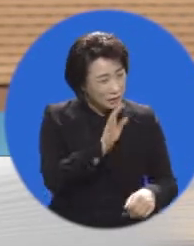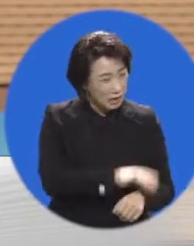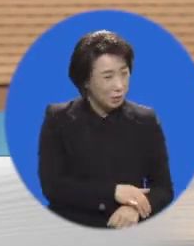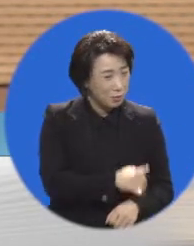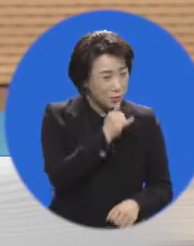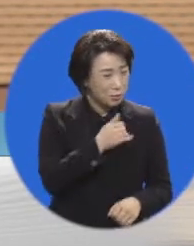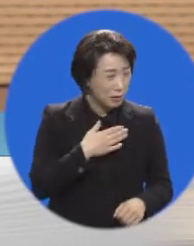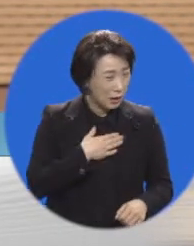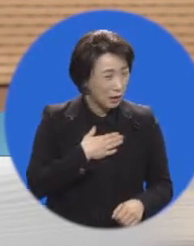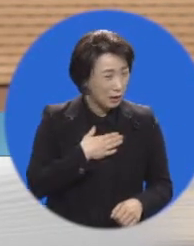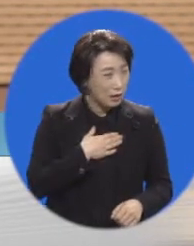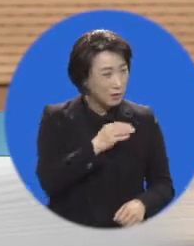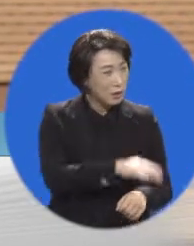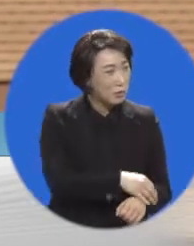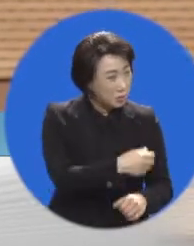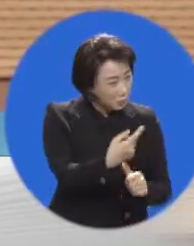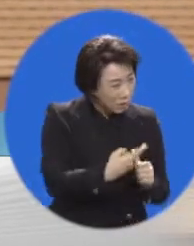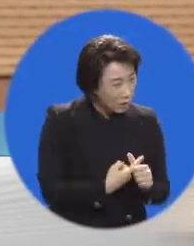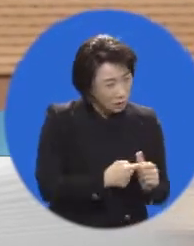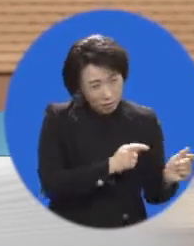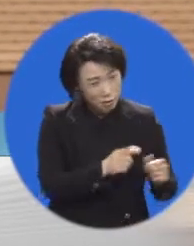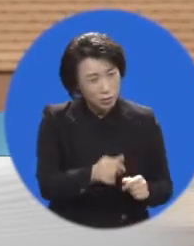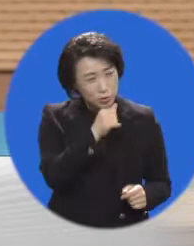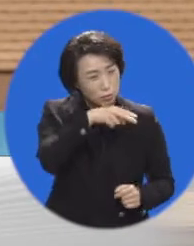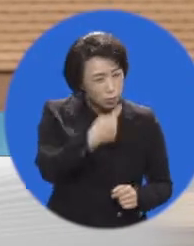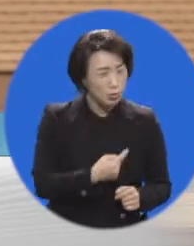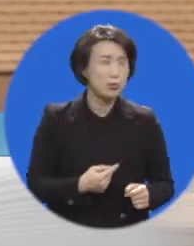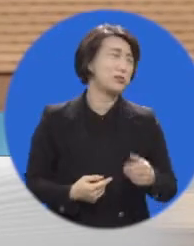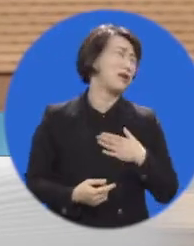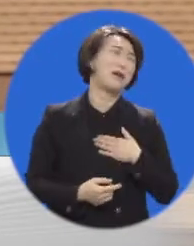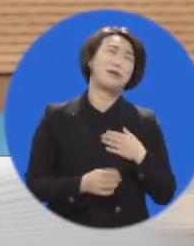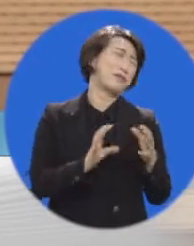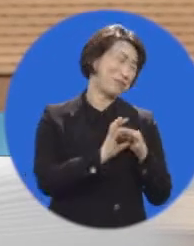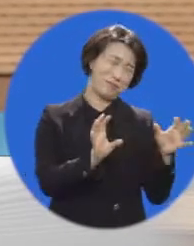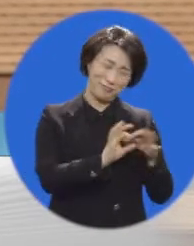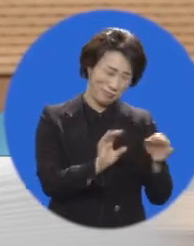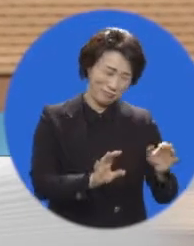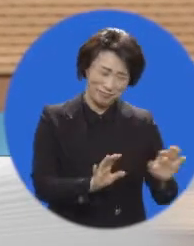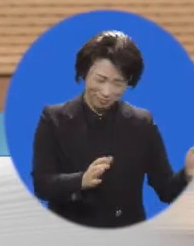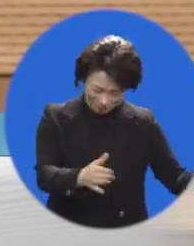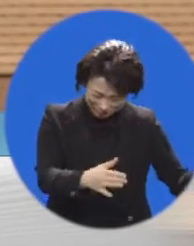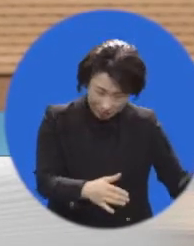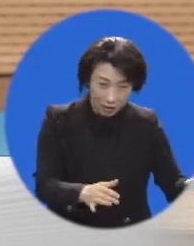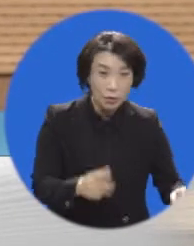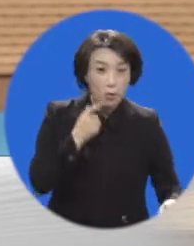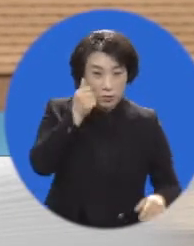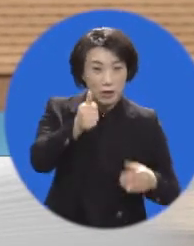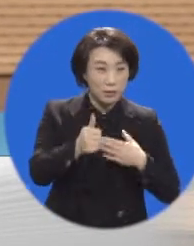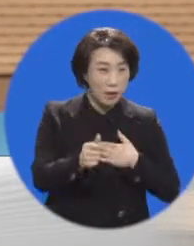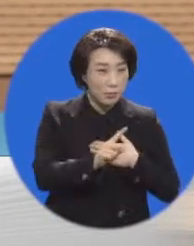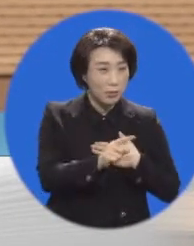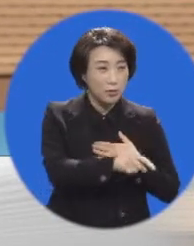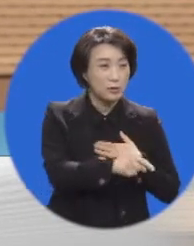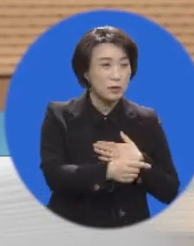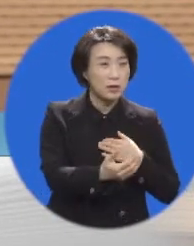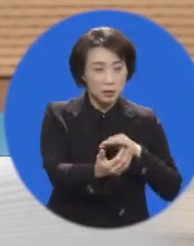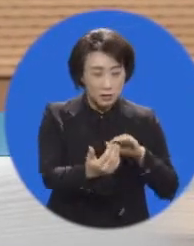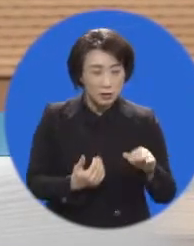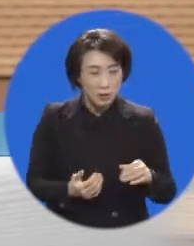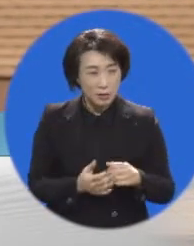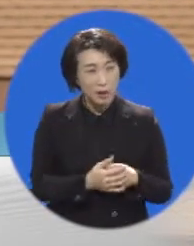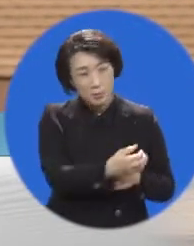잘못하고 잘못된 말을 하고 별소리를 다 했어도 상관없어. 목사는 그 소리 하기 전부터 죽을